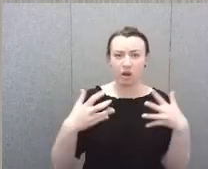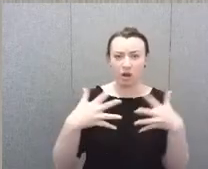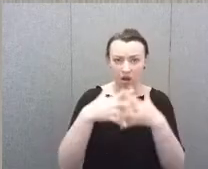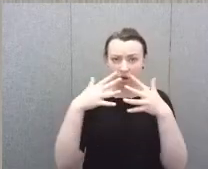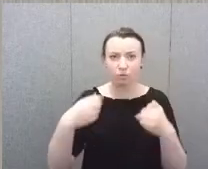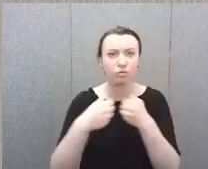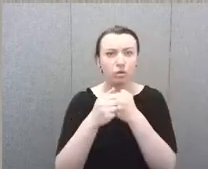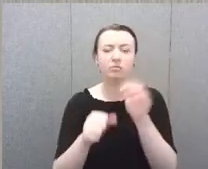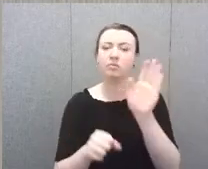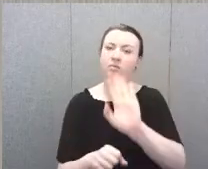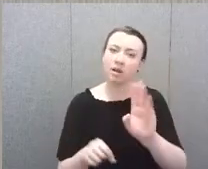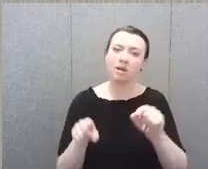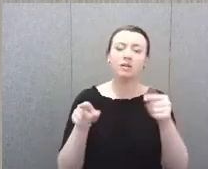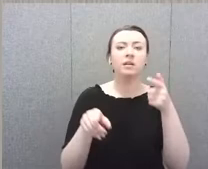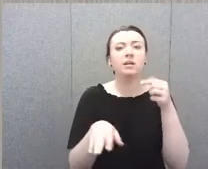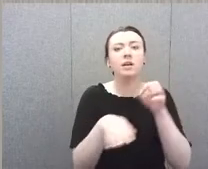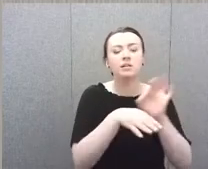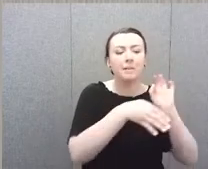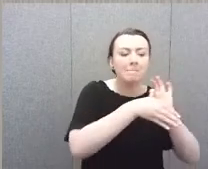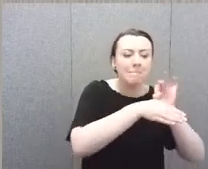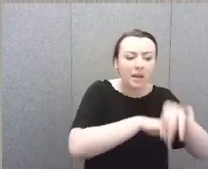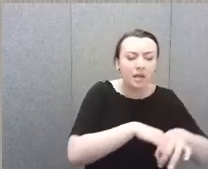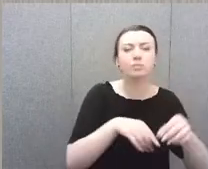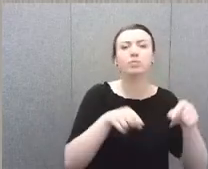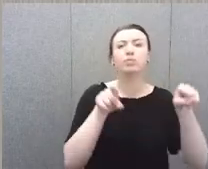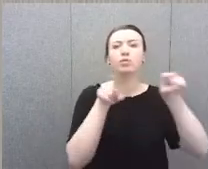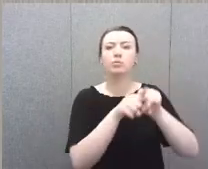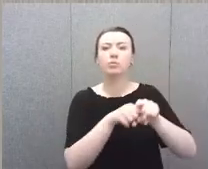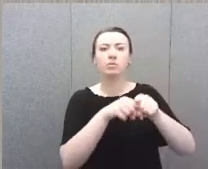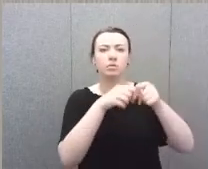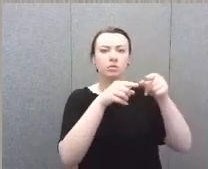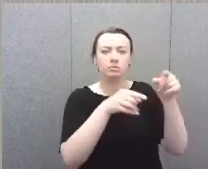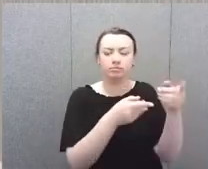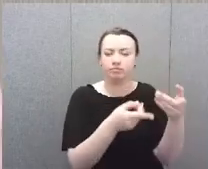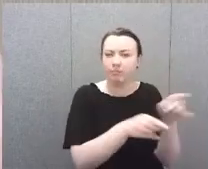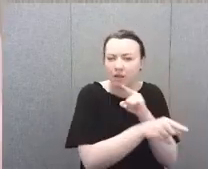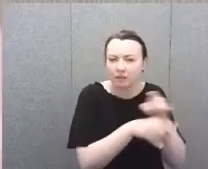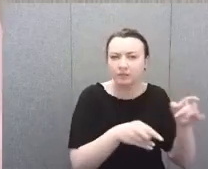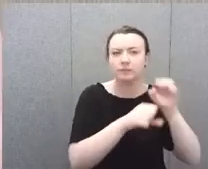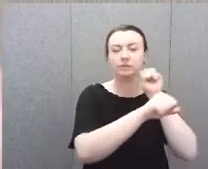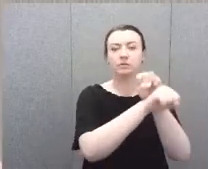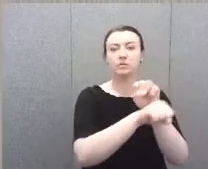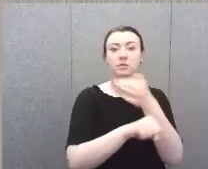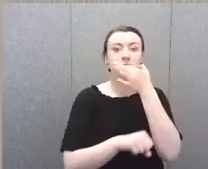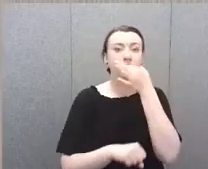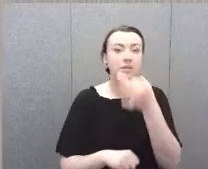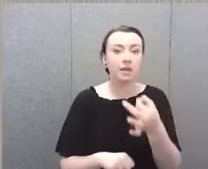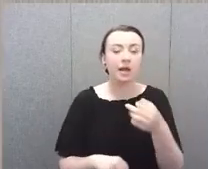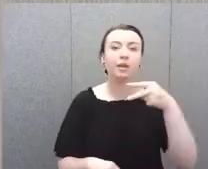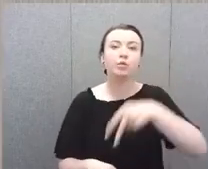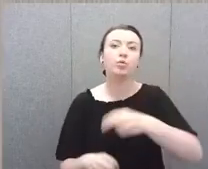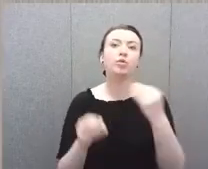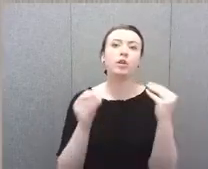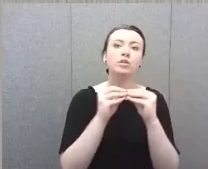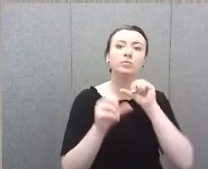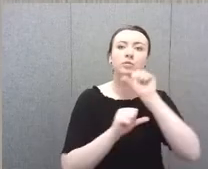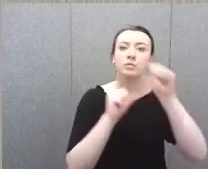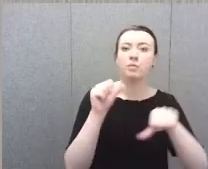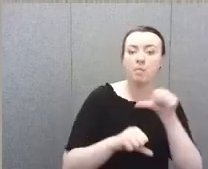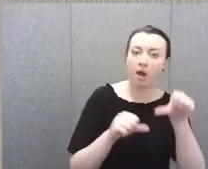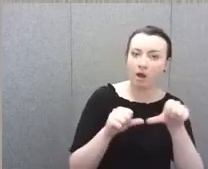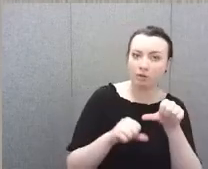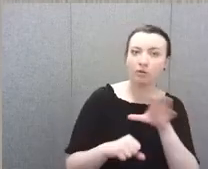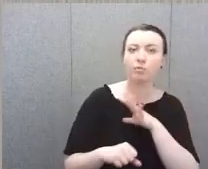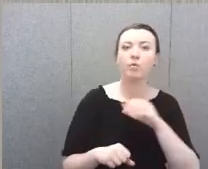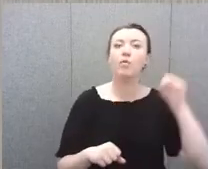только прекращение военных действий, это прекращение также насилия, это также